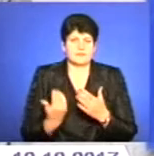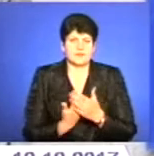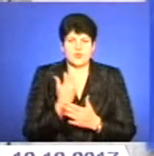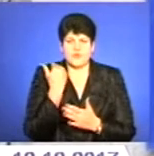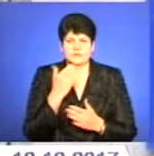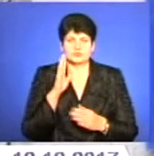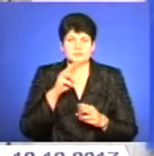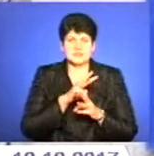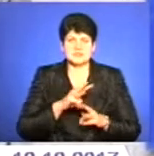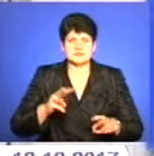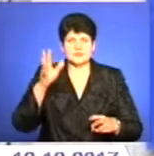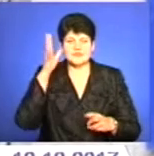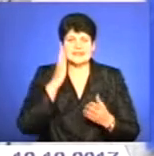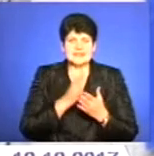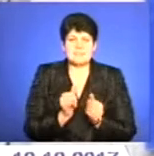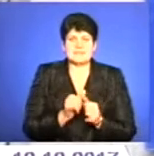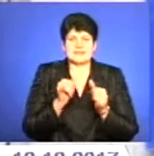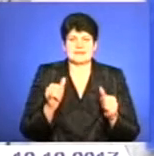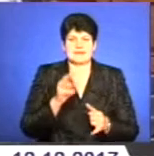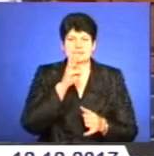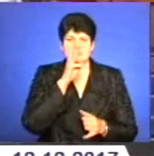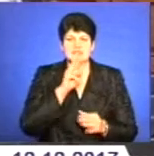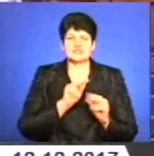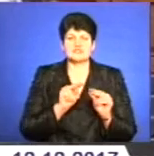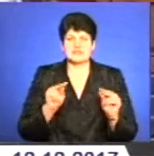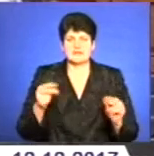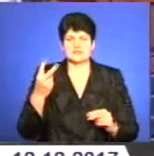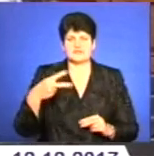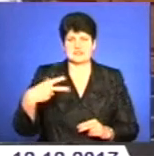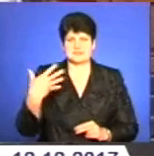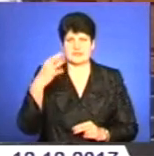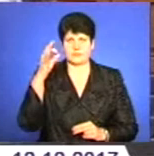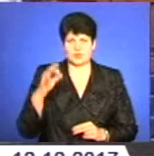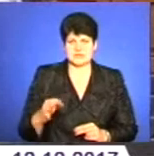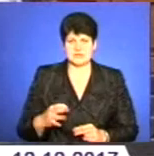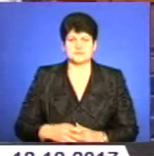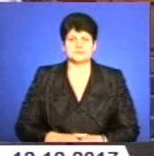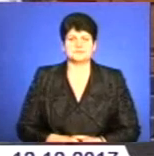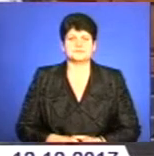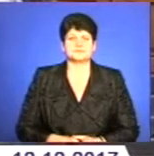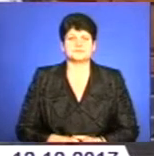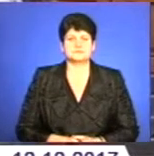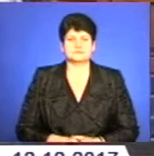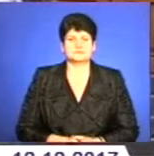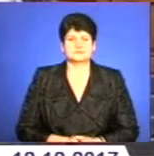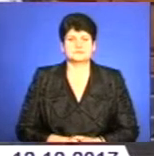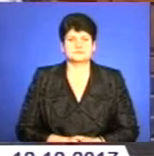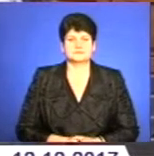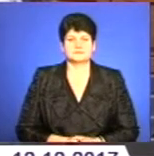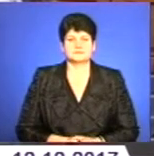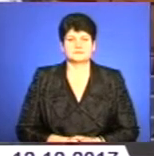освіти і науки є підняття заробітної плати вчителям на 25%. Богдана Сарабун, Андрій Бодак, Вісті